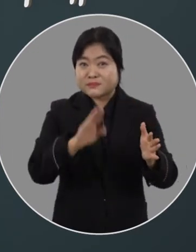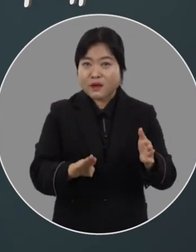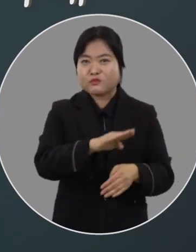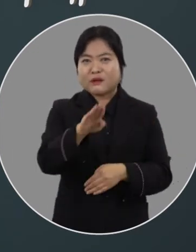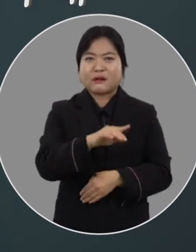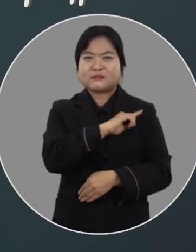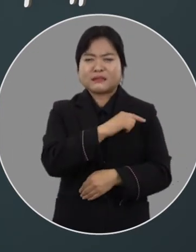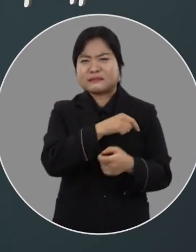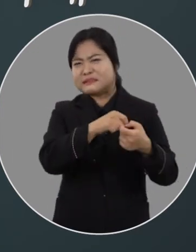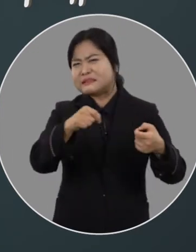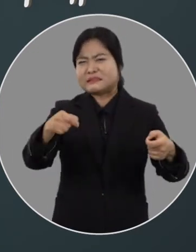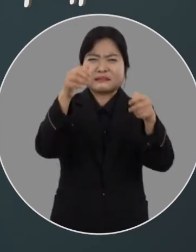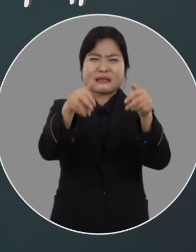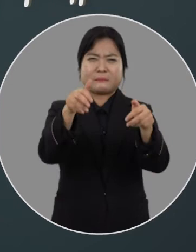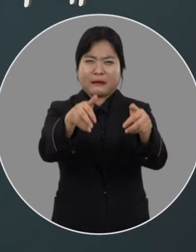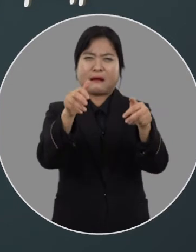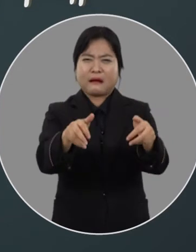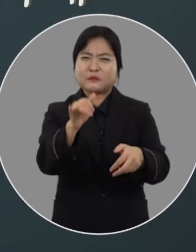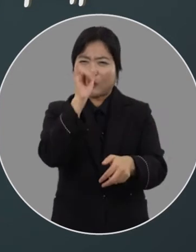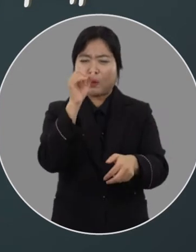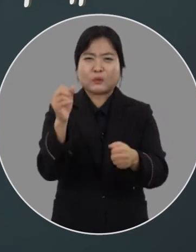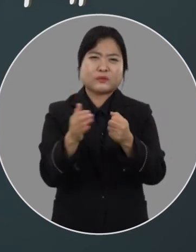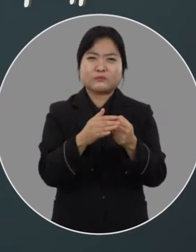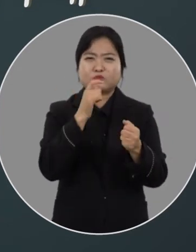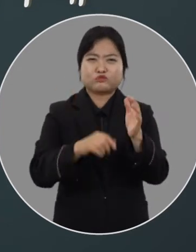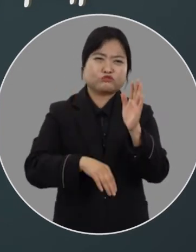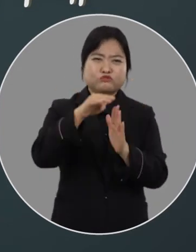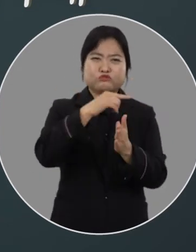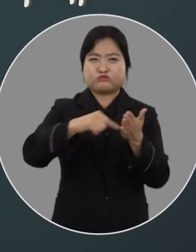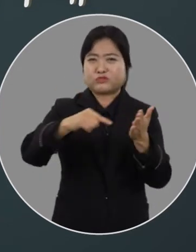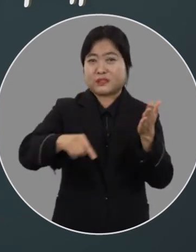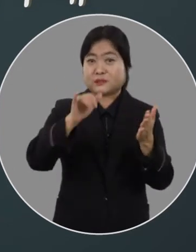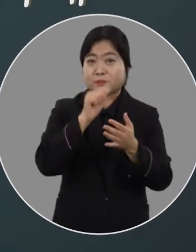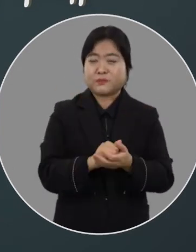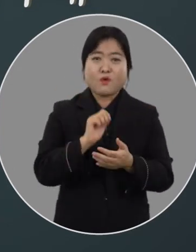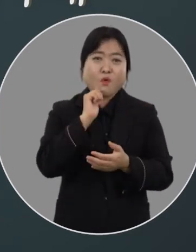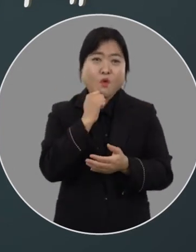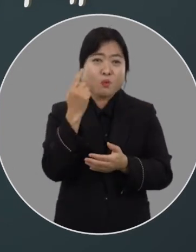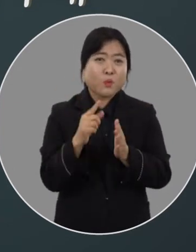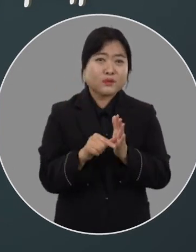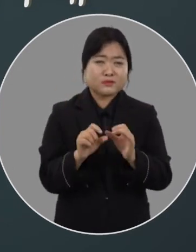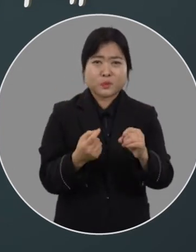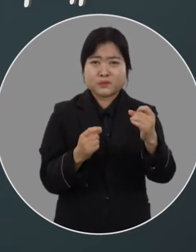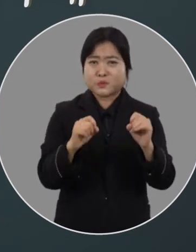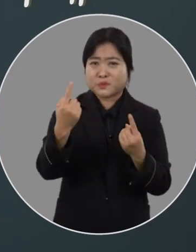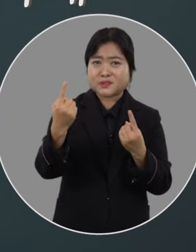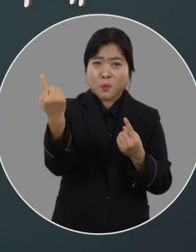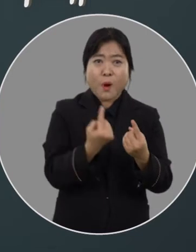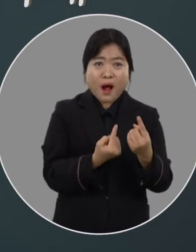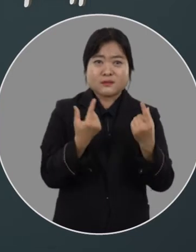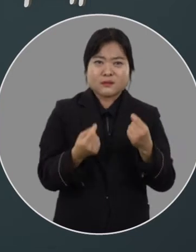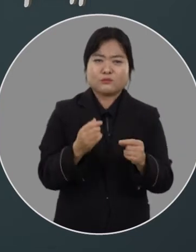우리가 가장 긴 장마를 겪으면서 수해를 입게 된 적이 있습니다. 이게 어려움이 올 때는 몰려오게 되어 있는데